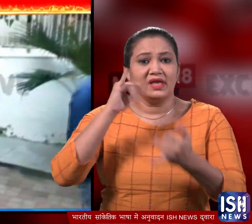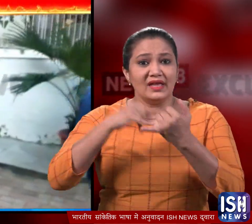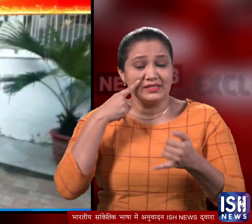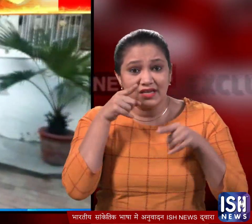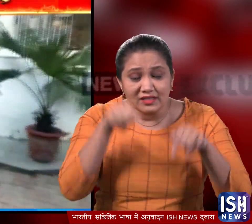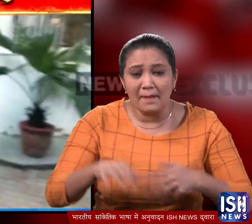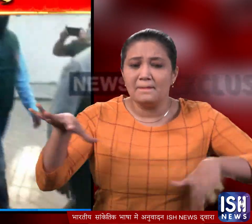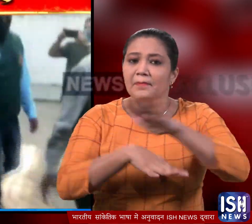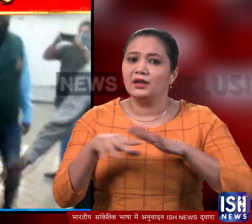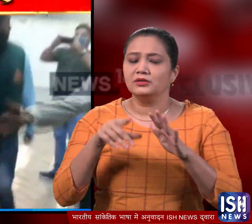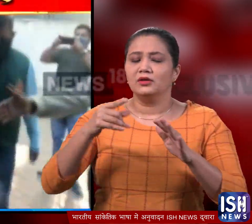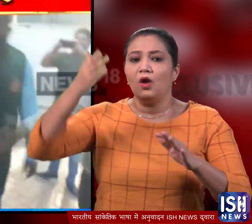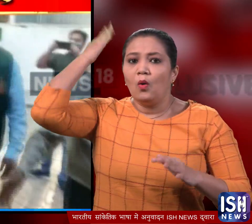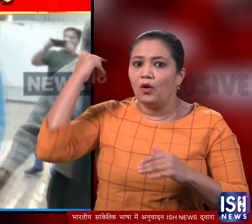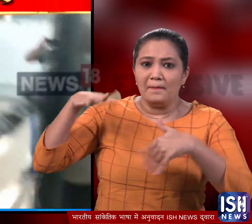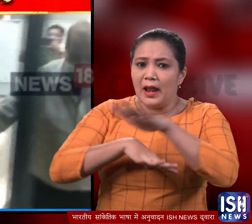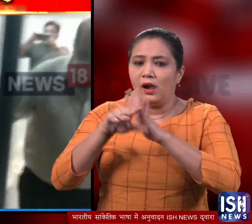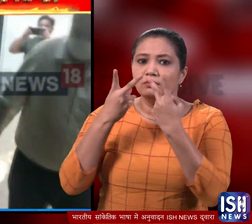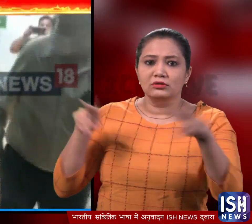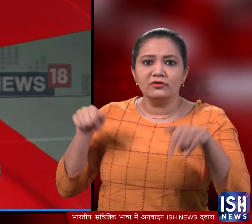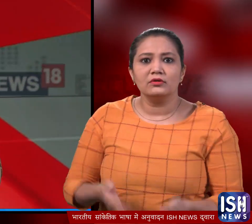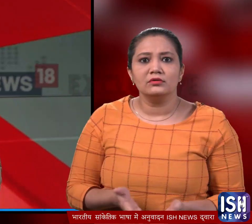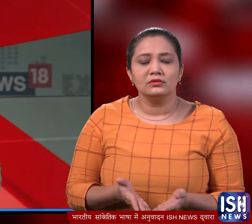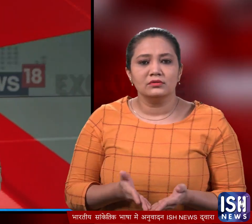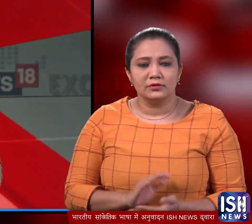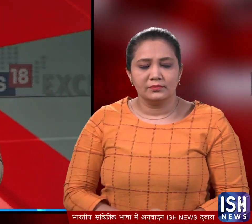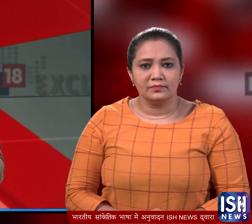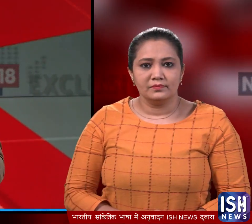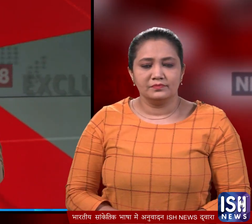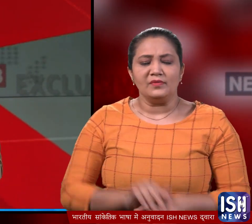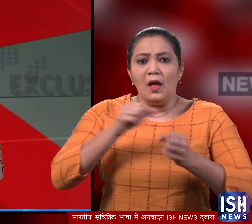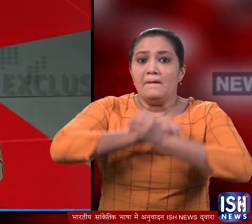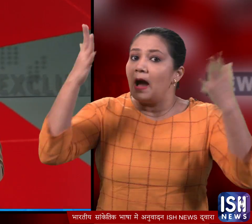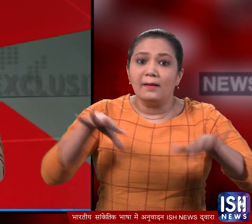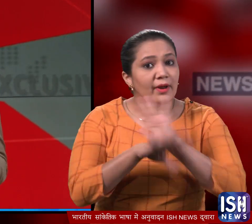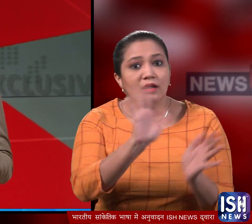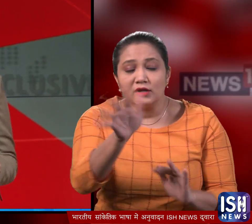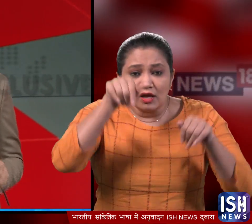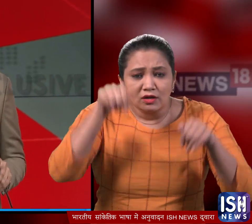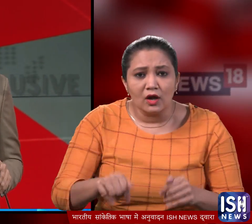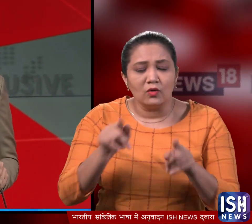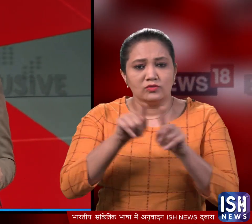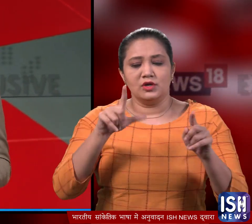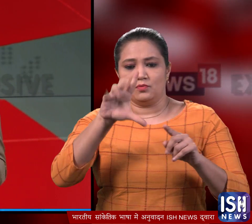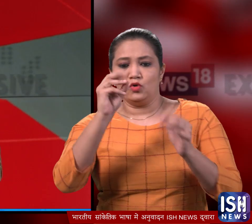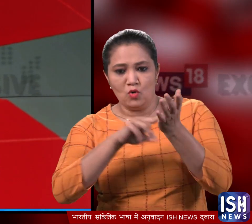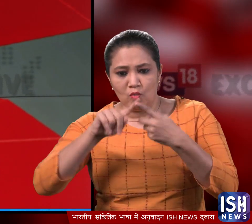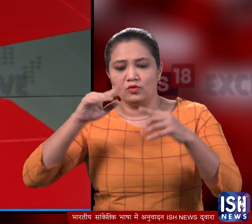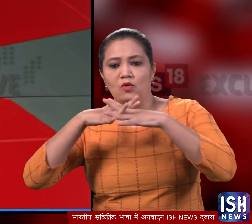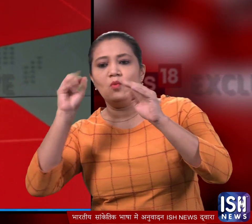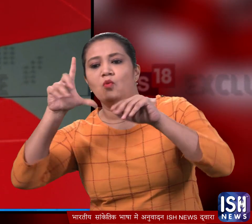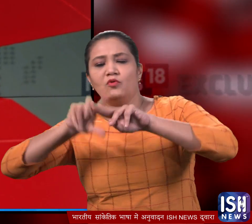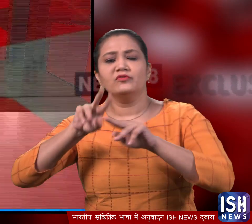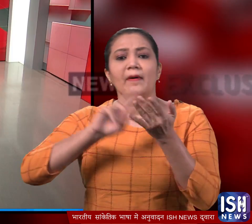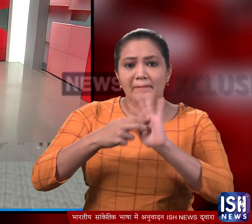का इस बार का प्लान पुराने प्लान से अलग था, क्योंकि खबर है कि इस बार धमाका नहीं बल्कि लोन वुल्फ अटैक होने वाला था। मतलब ये कि